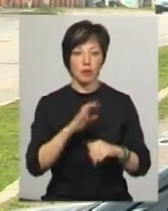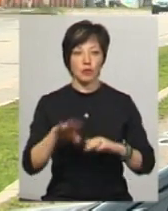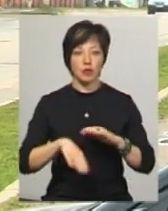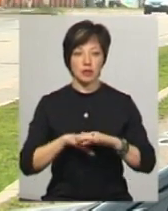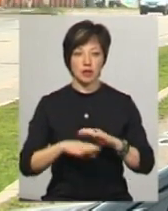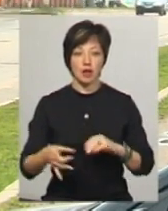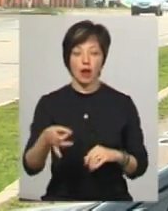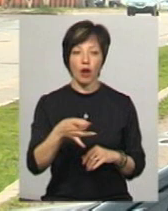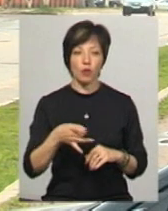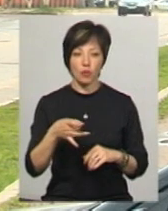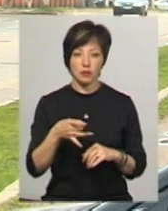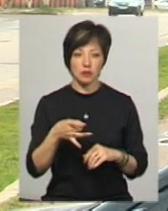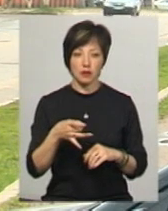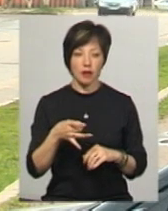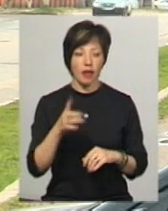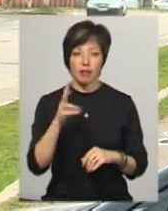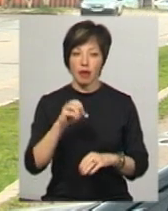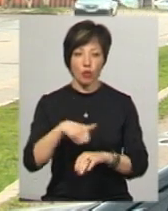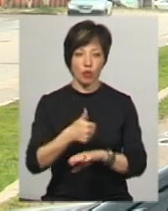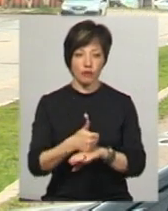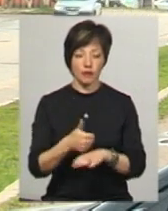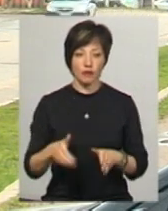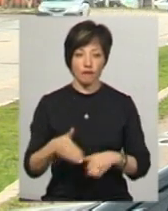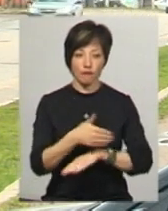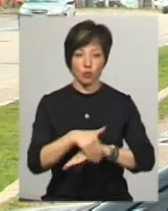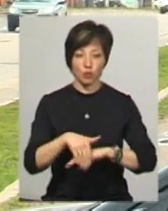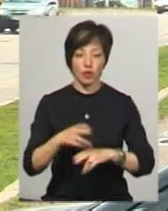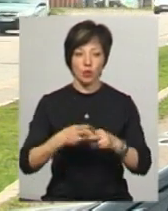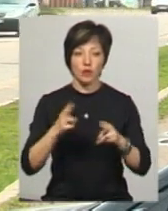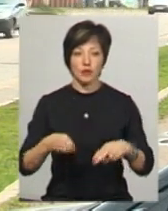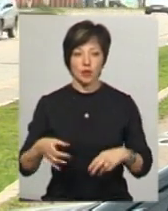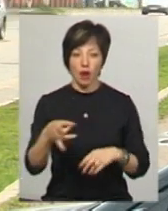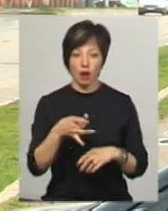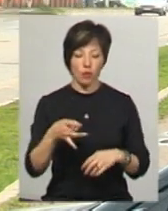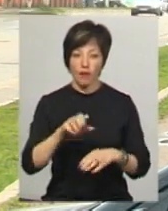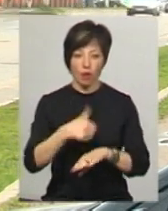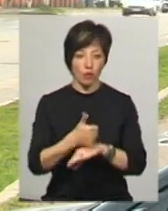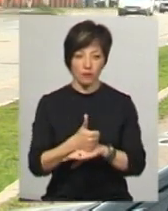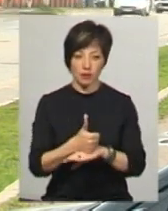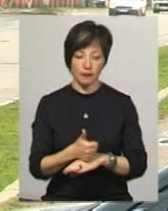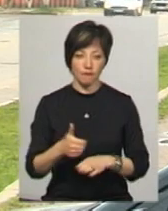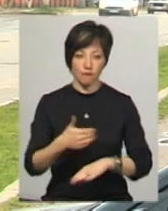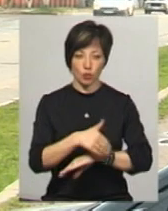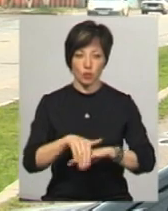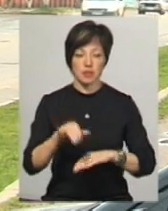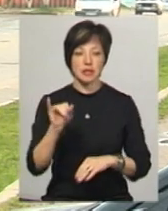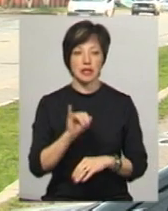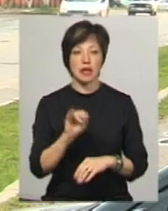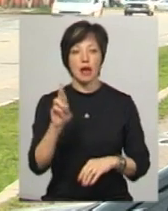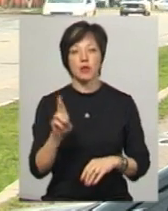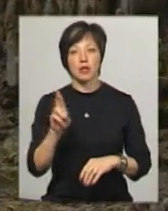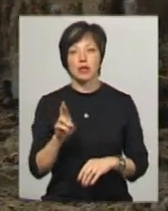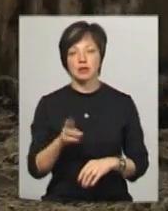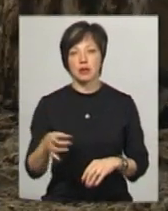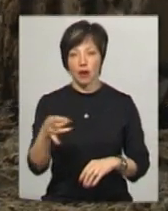Кам'янець-Подільський район – не головні вулиці, Донаєвецький район – не головні вулиці і